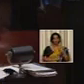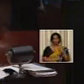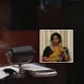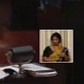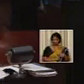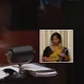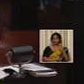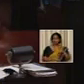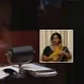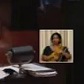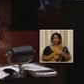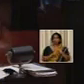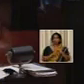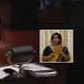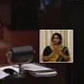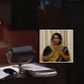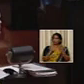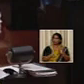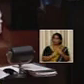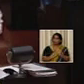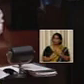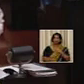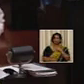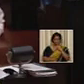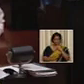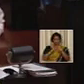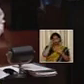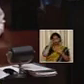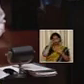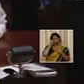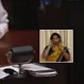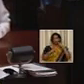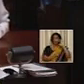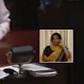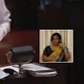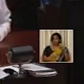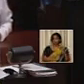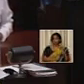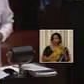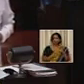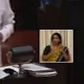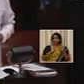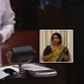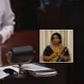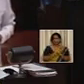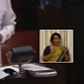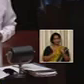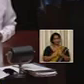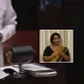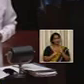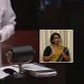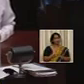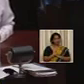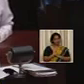ඔබතුමාගෙන් මේ අවස්ථාවේ බොහොම ගෞරවයෙන් ඉල්ලීමක් කරනවා. විශේෂයෙන්ම ඔය මොනවත් කරන්න අවශ්‍ය නැහැ ගරු